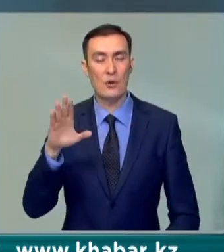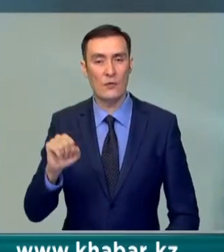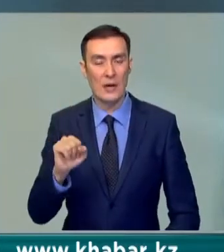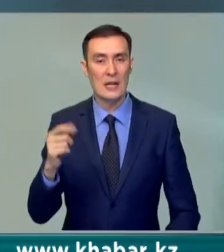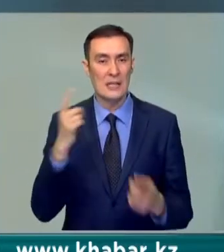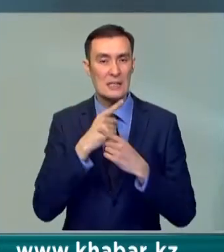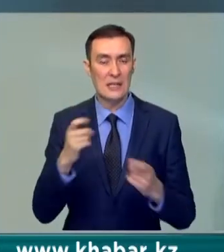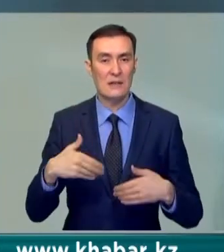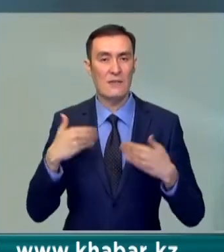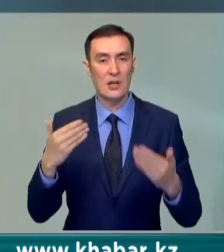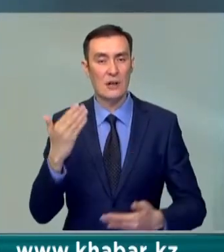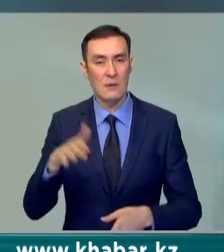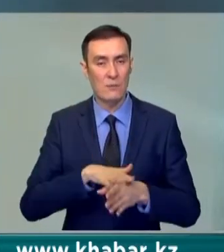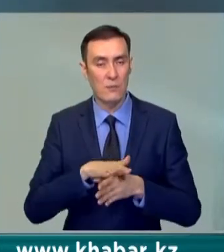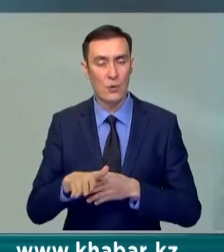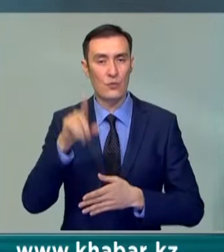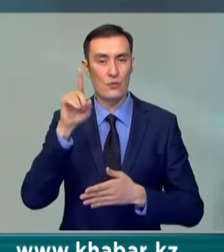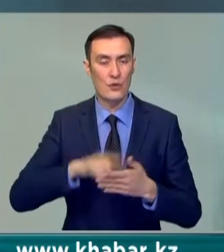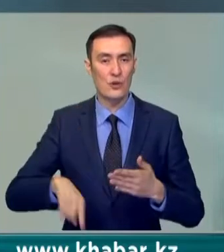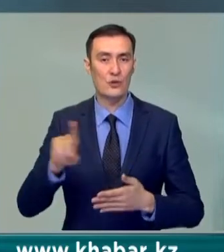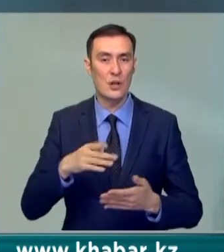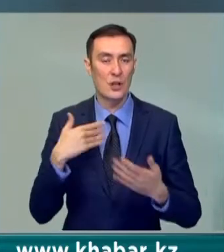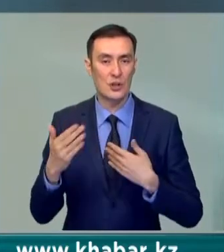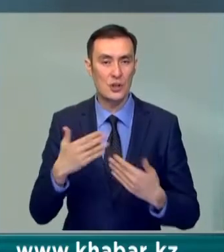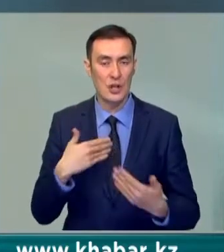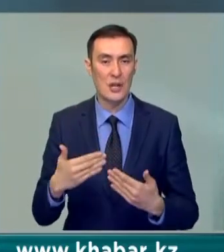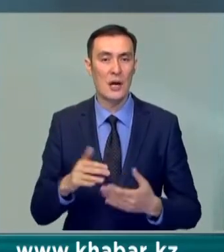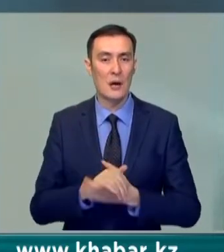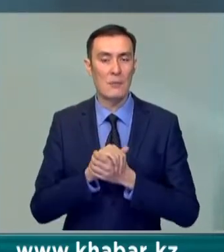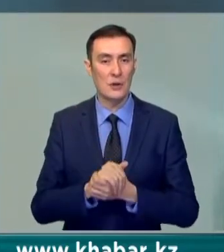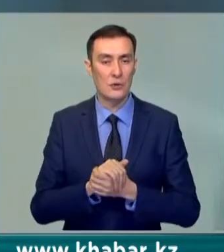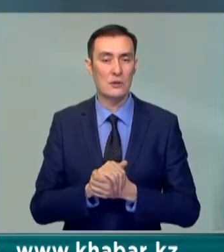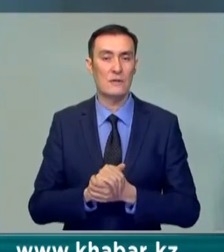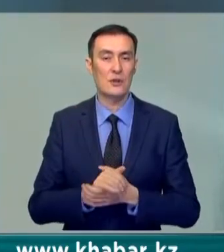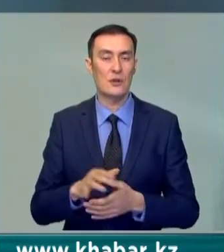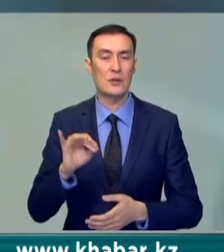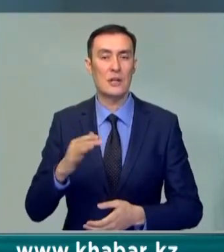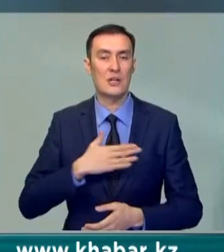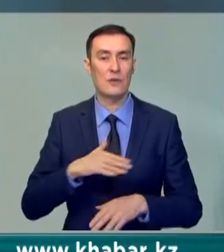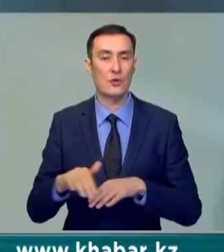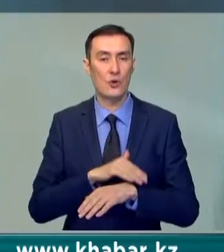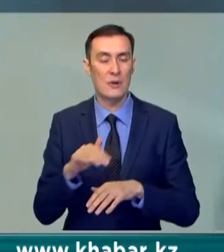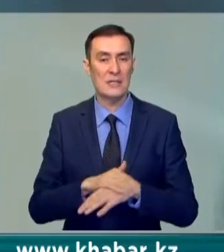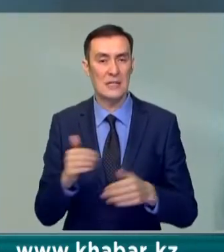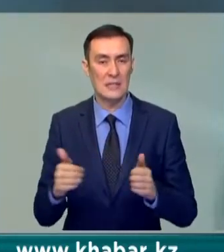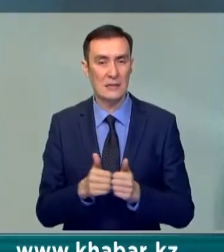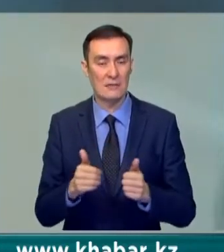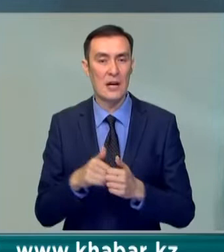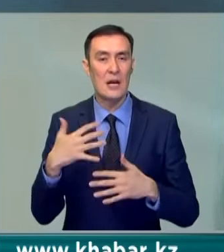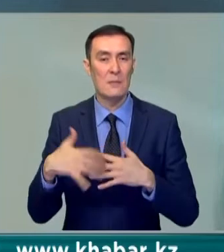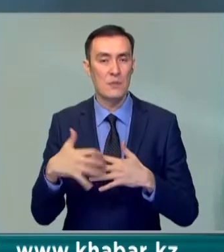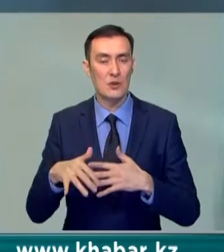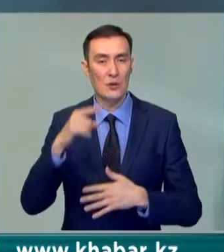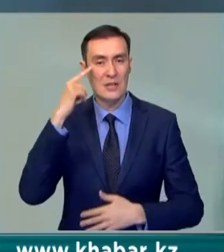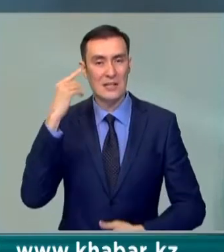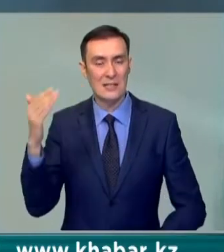Жээнбекова сказано: «Выражаю полную уверенность в том, что отношения стратегического партнерства, дружбы, союзничества и